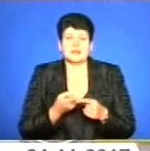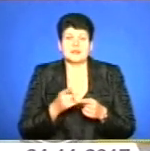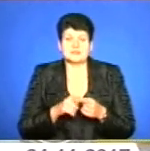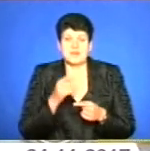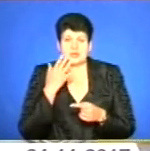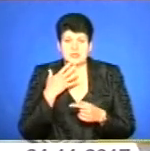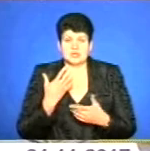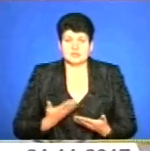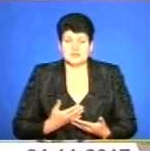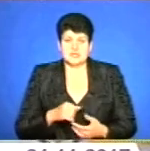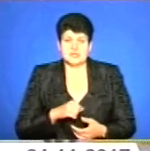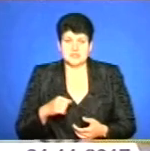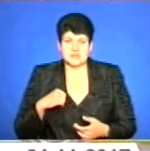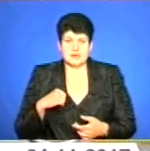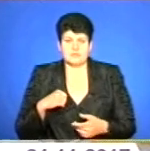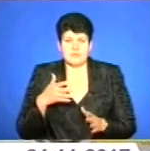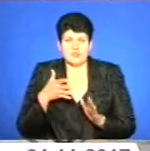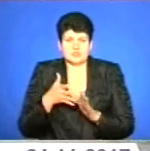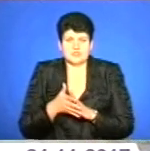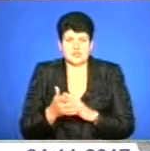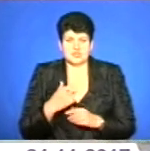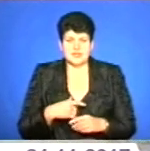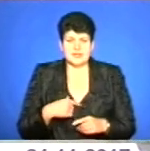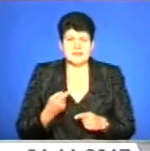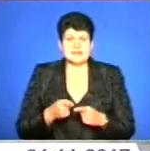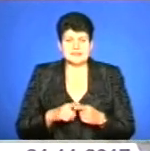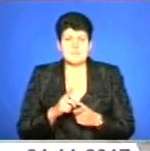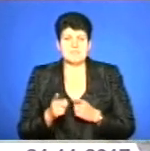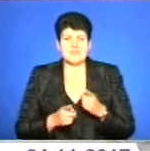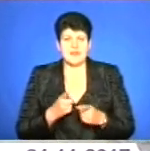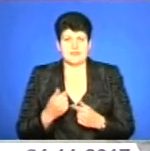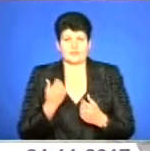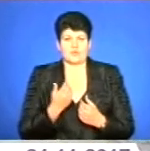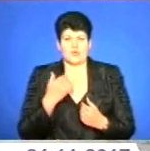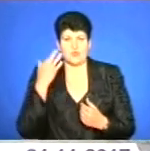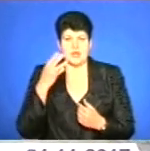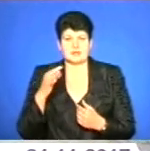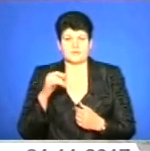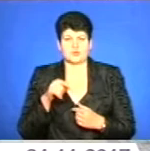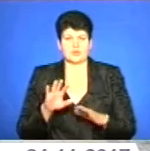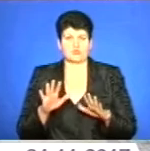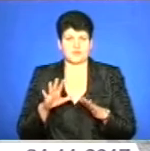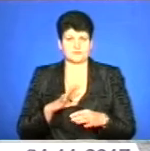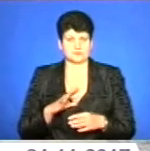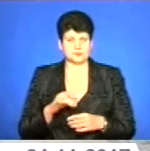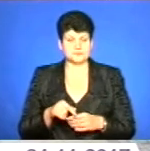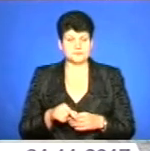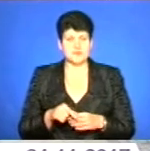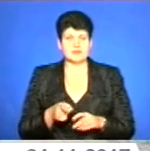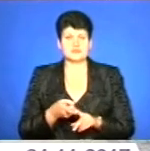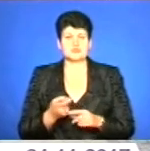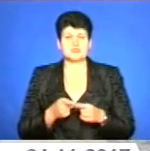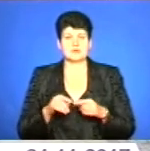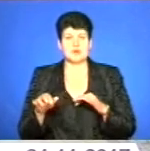переживаєш сам, пропускаєш через себе, це міняє твоє уявлення про ті події, які відбулися. В рамках цієї